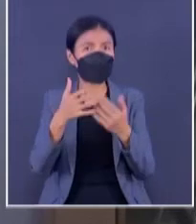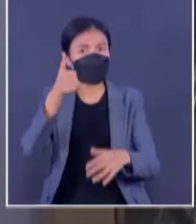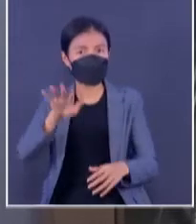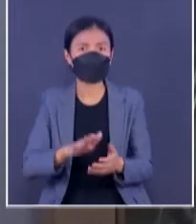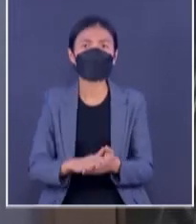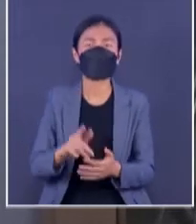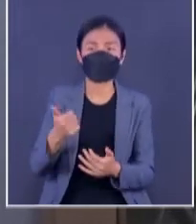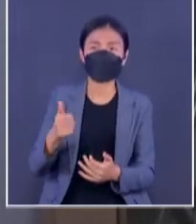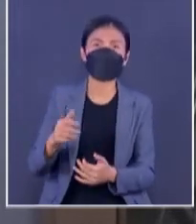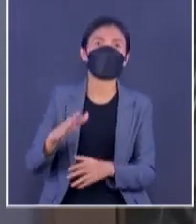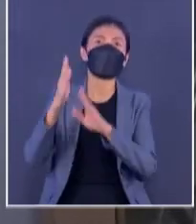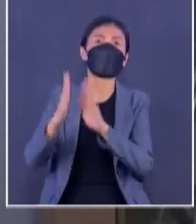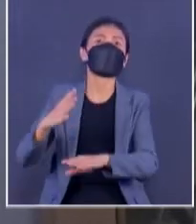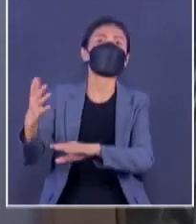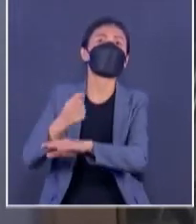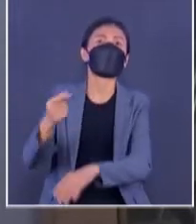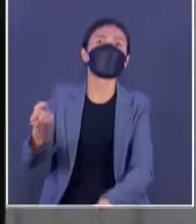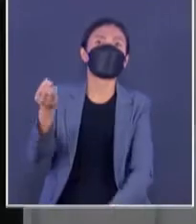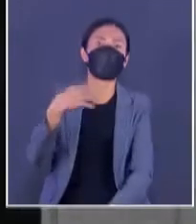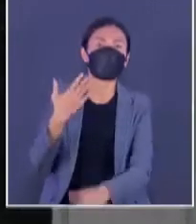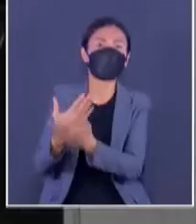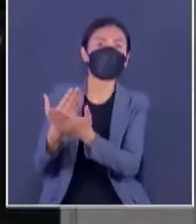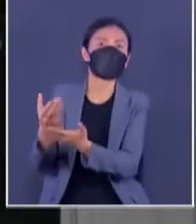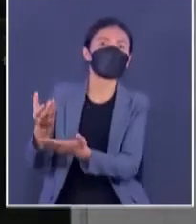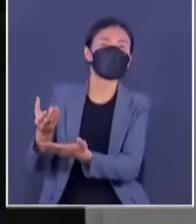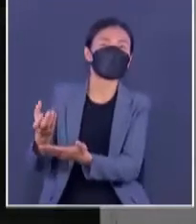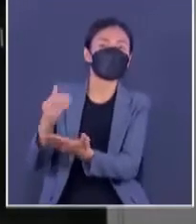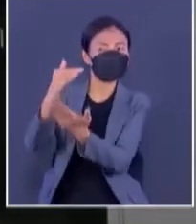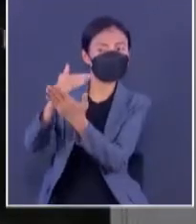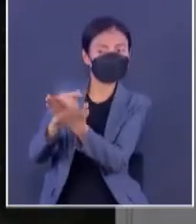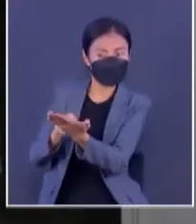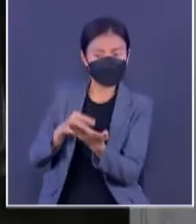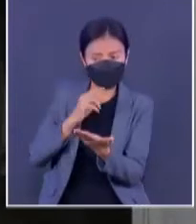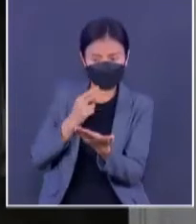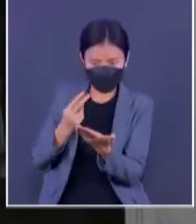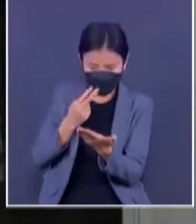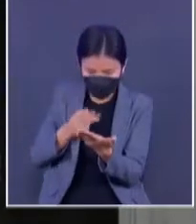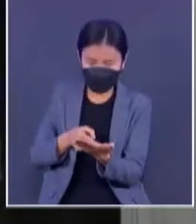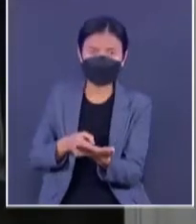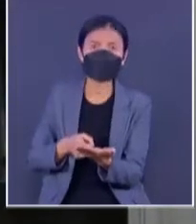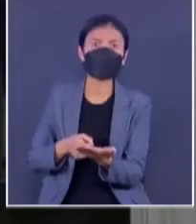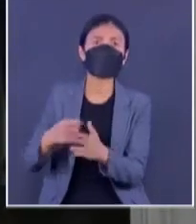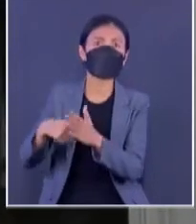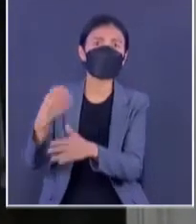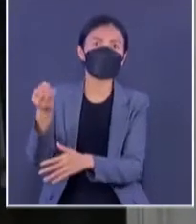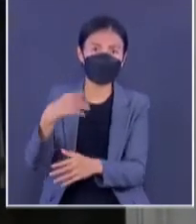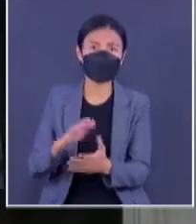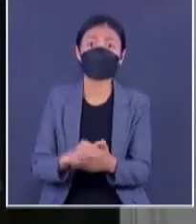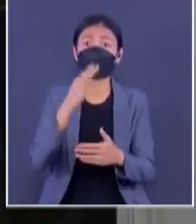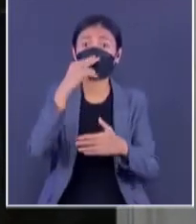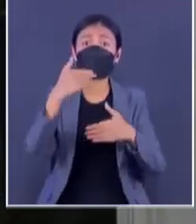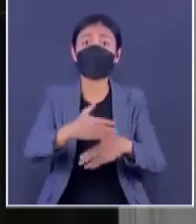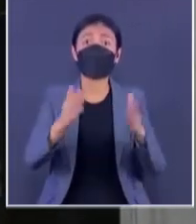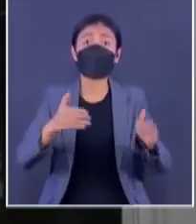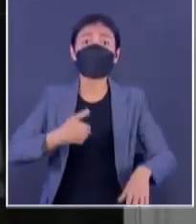ถือราคามา สำหรับตัวห้องน้ำที่สร้างขึ้นเนี่ยนะครับอย่างที่รายงานว่าเป็นห้องน้ำสร้างขึ้นมาด้วยโคร